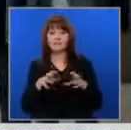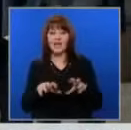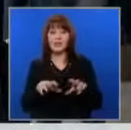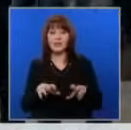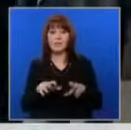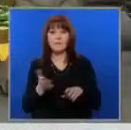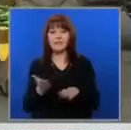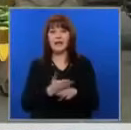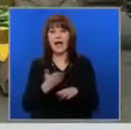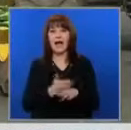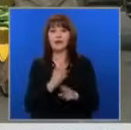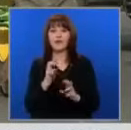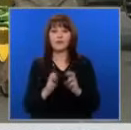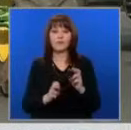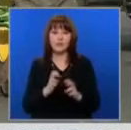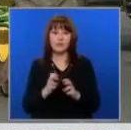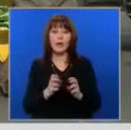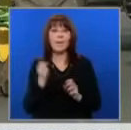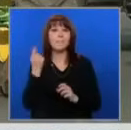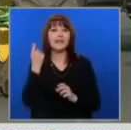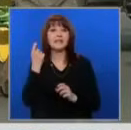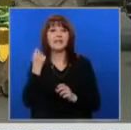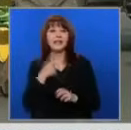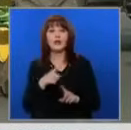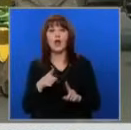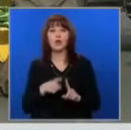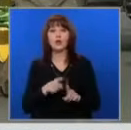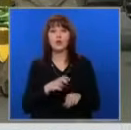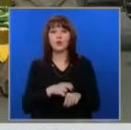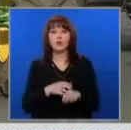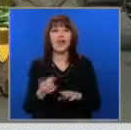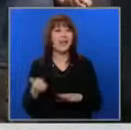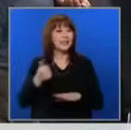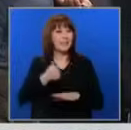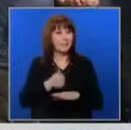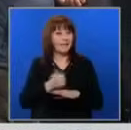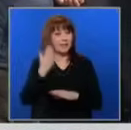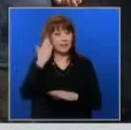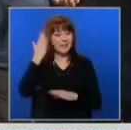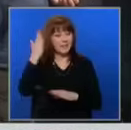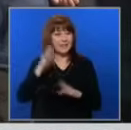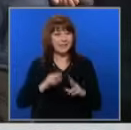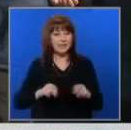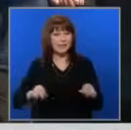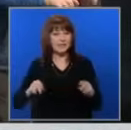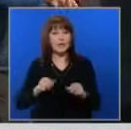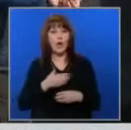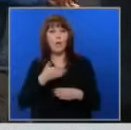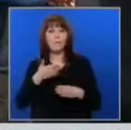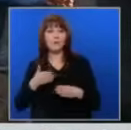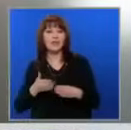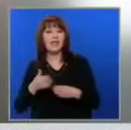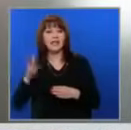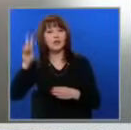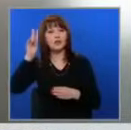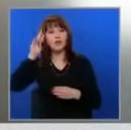на картофопроизводителите. Нейн председател е Тодор Джиков, който беше заместник министър на земеделието в последния служебен кабинет на Румен